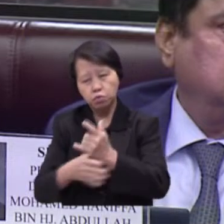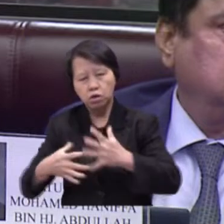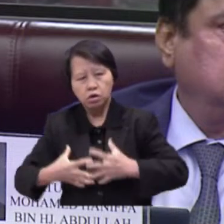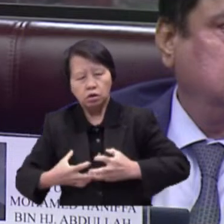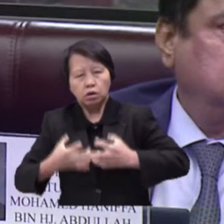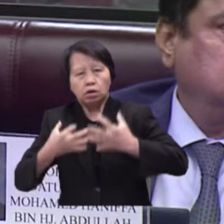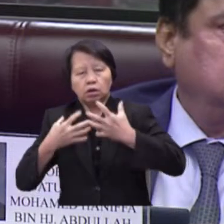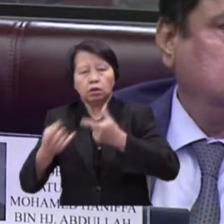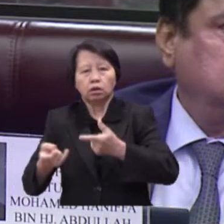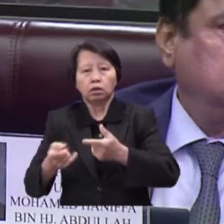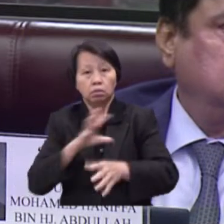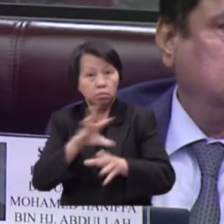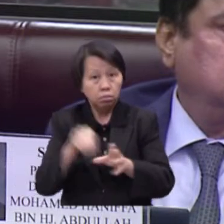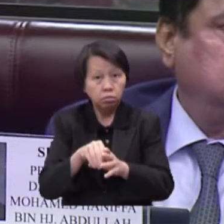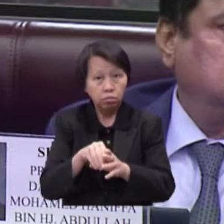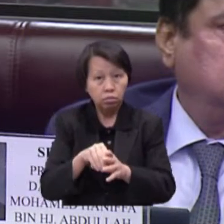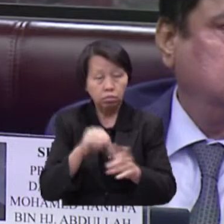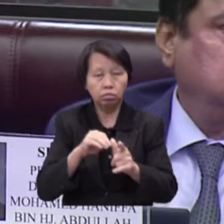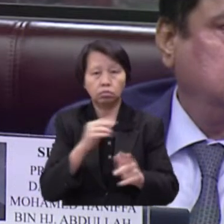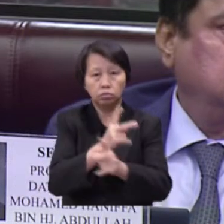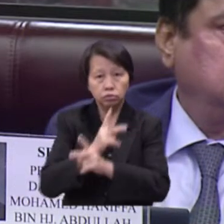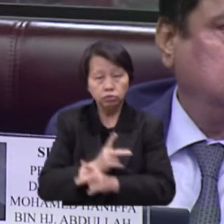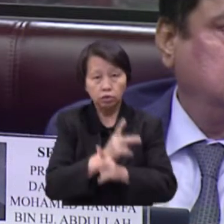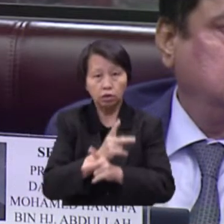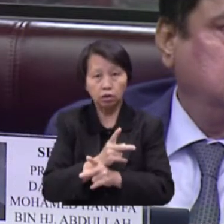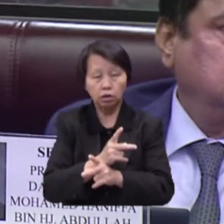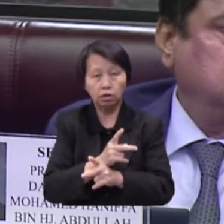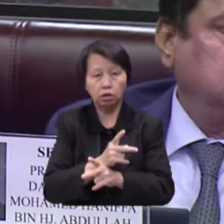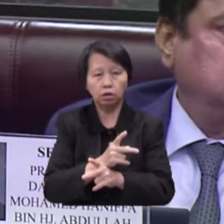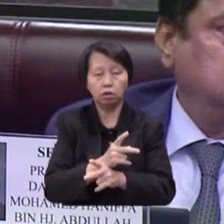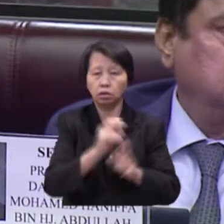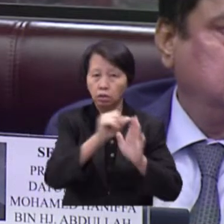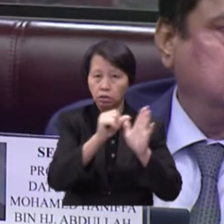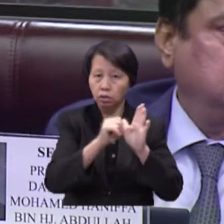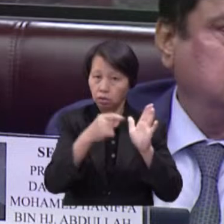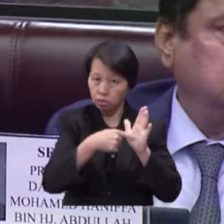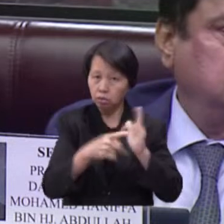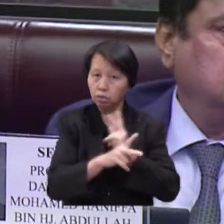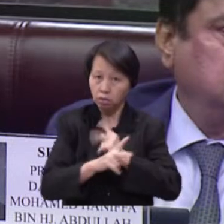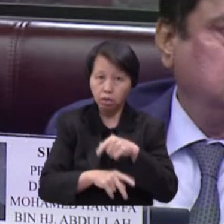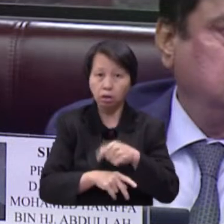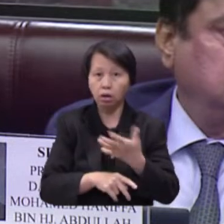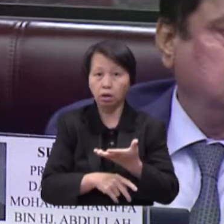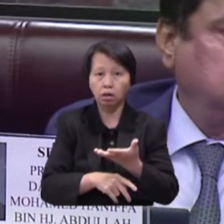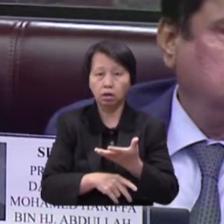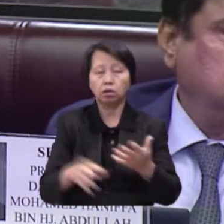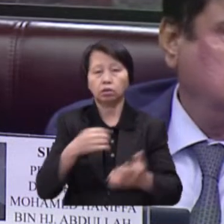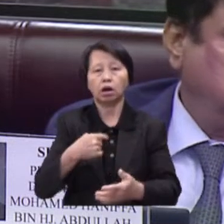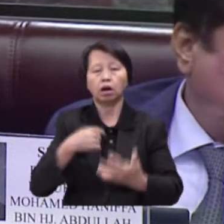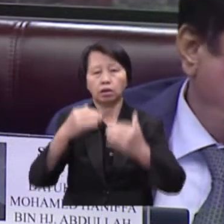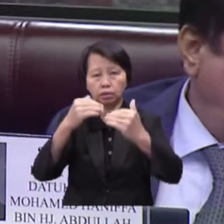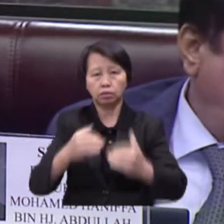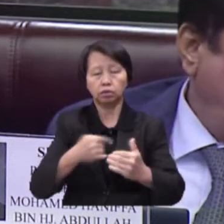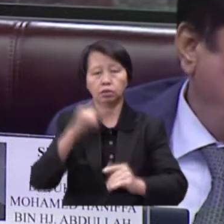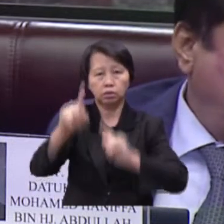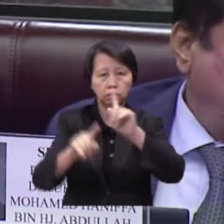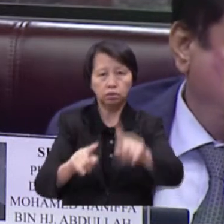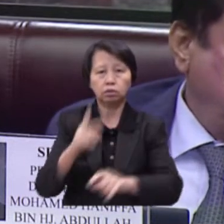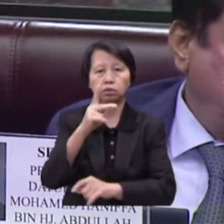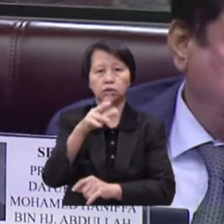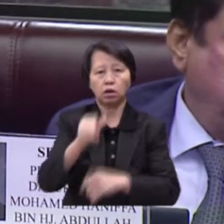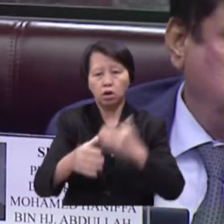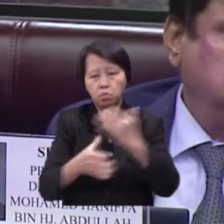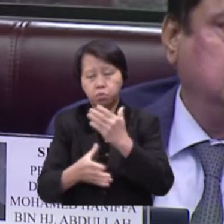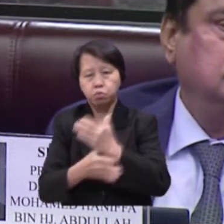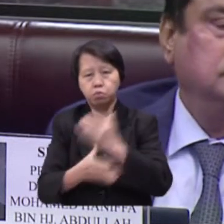dirangkomi malah dilindungi oleh pindahan dalam akta ini Seterusnya saya ingin bertanya mengenai Case